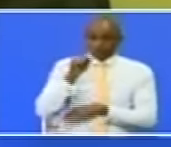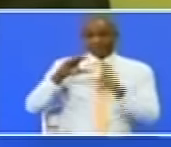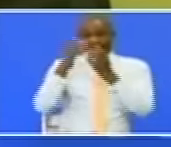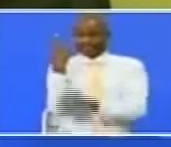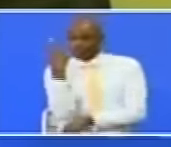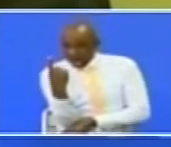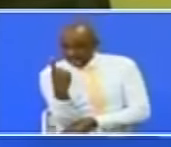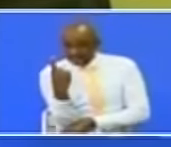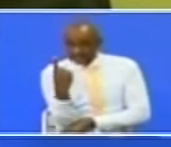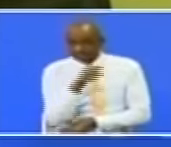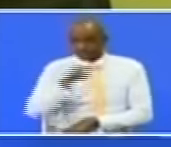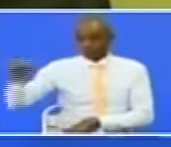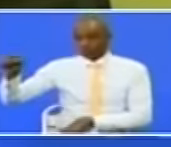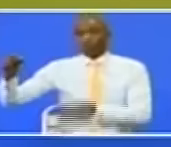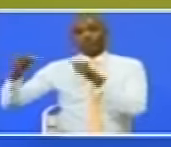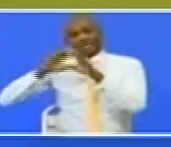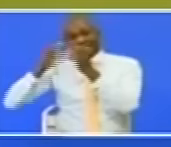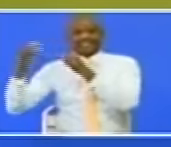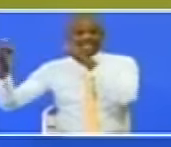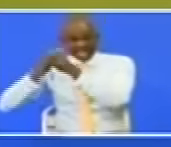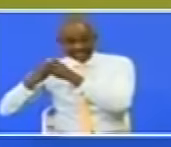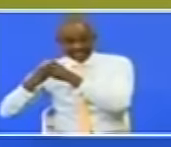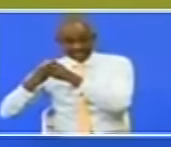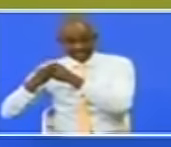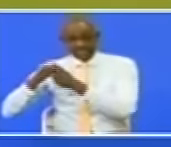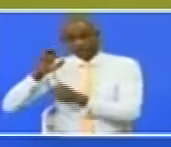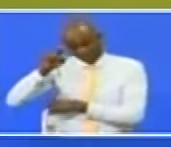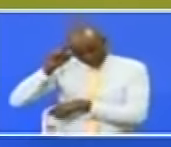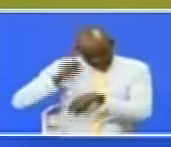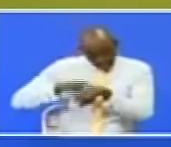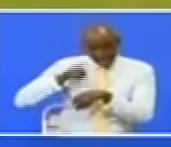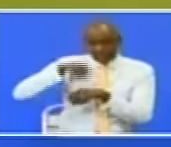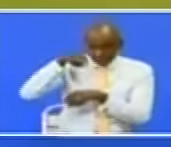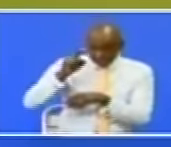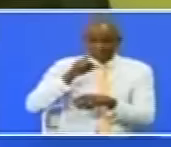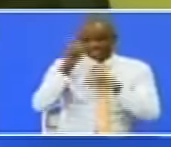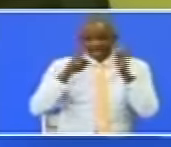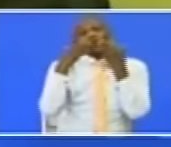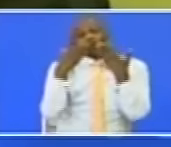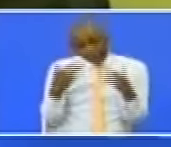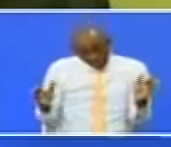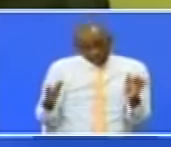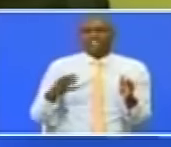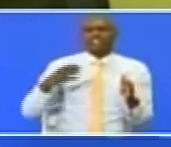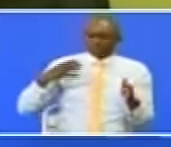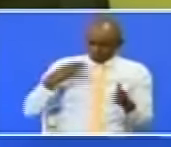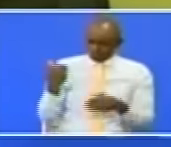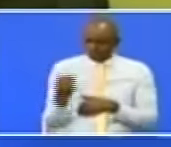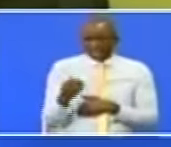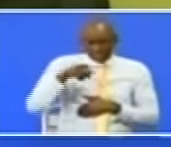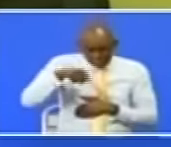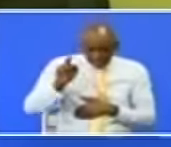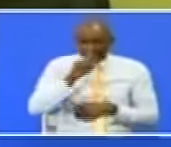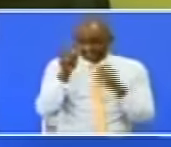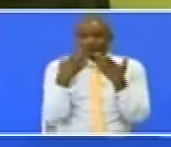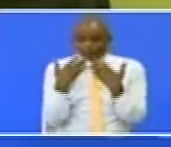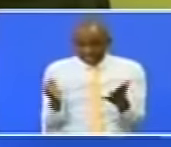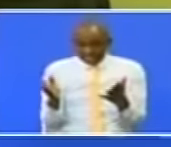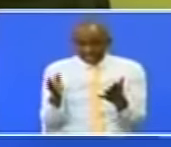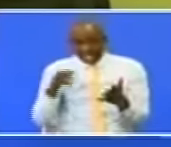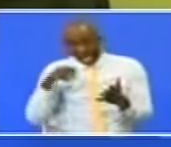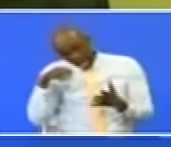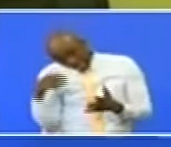from class 1 up to class 8. And once they've gone through the interview, we have those pupils who pass the interview, and we